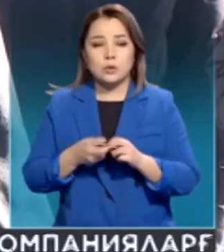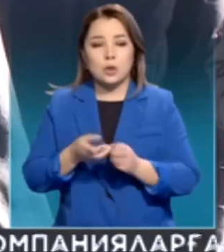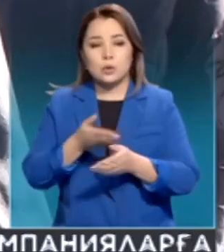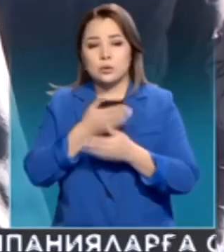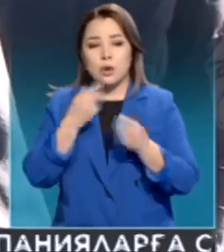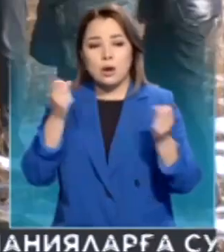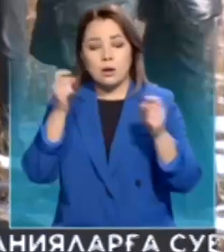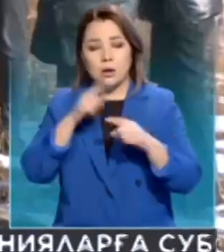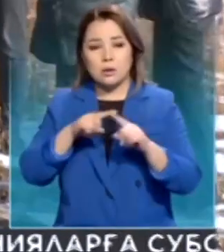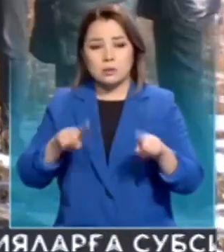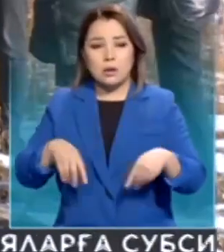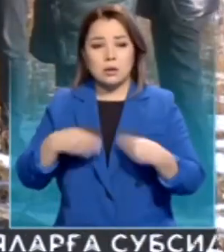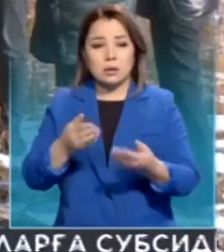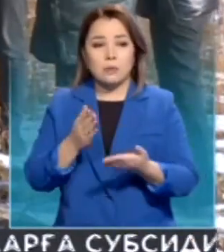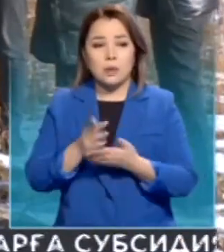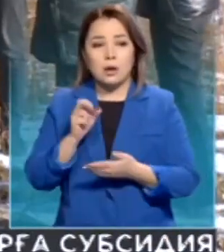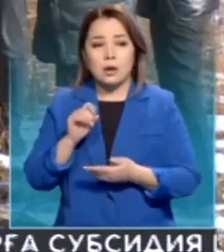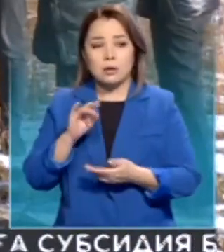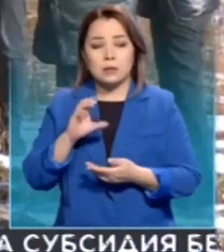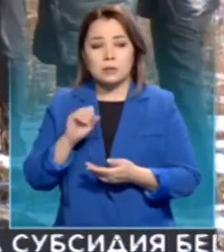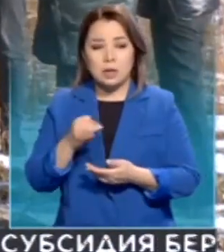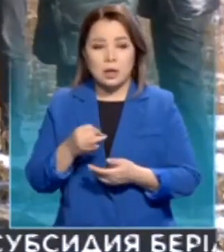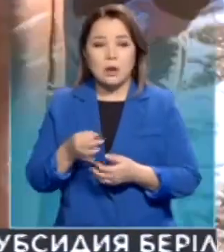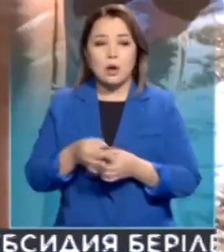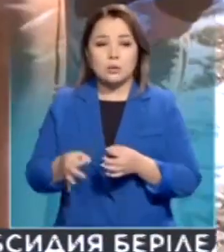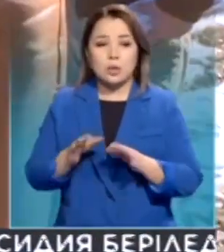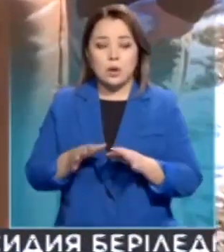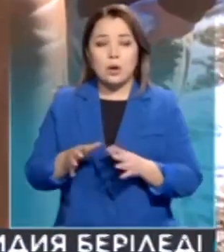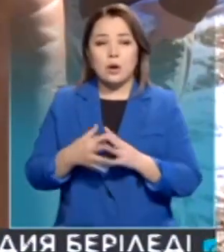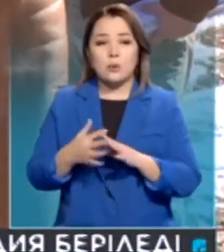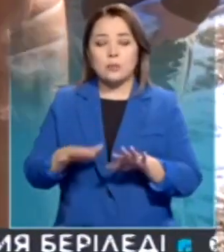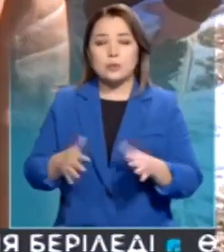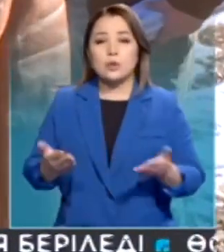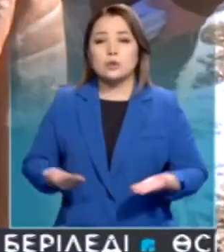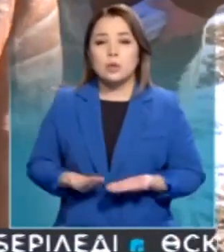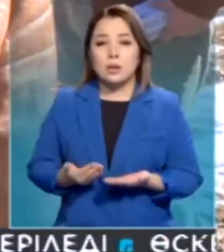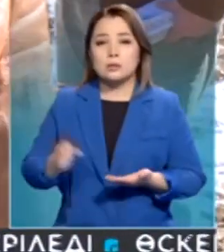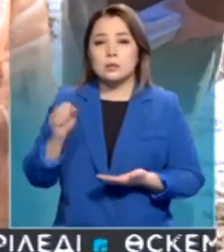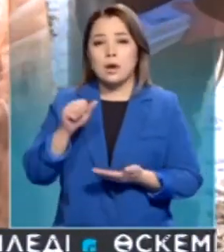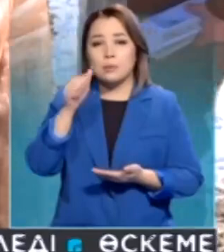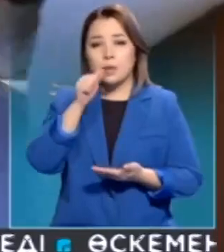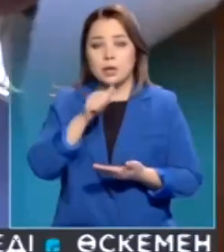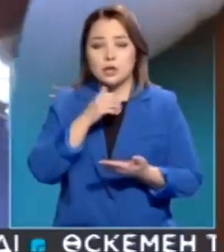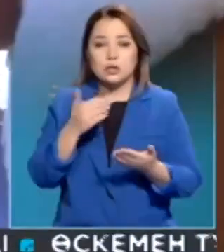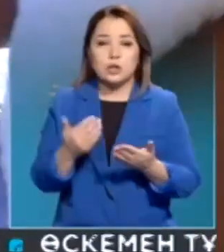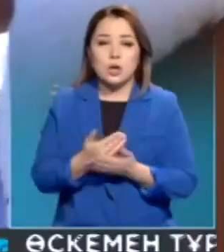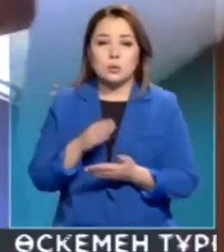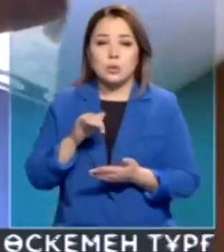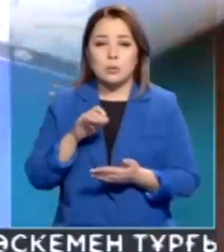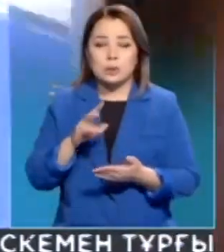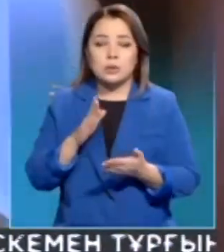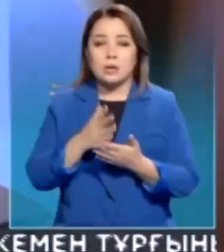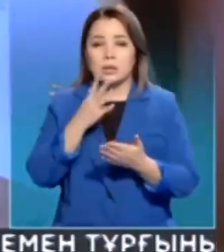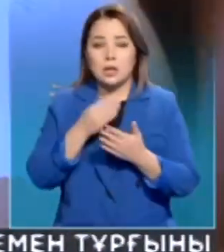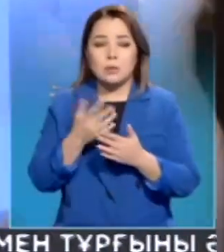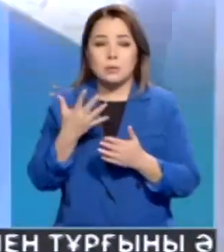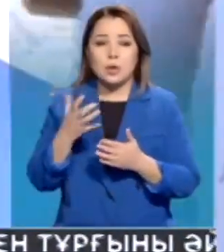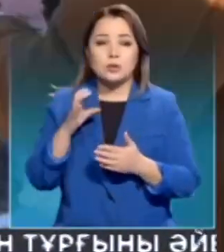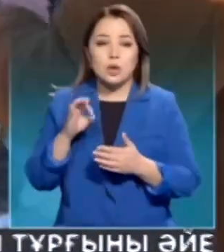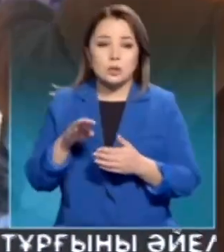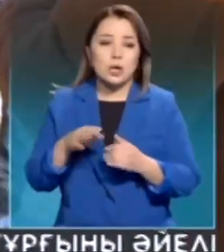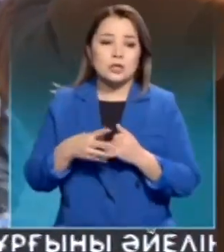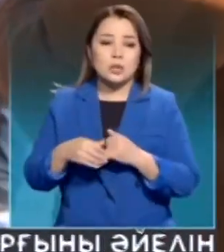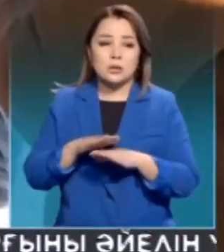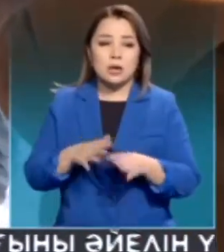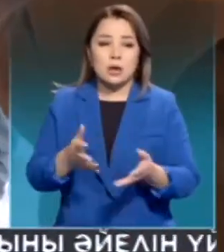барлығы анықтап берген. Қарасай ауданына қарасты Райымбек ауылдық округінің тұрғындары тамыз айында жаңа тұрмыс елді мекенінен 5 сотықтан жер алған.